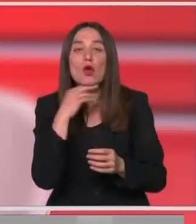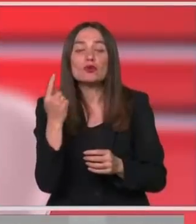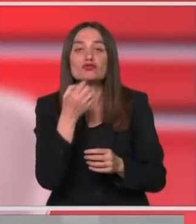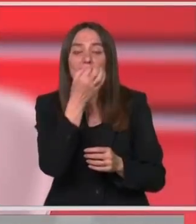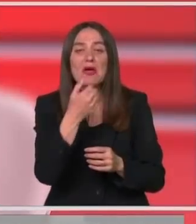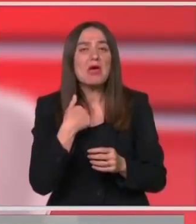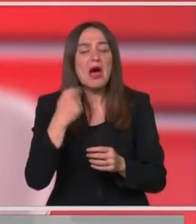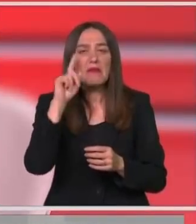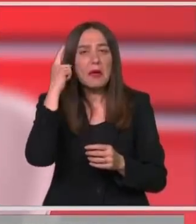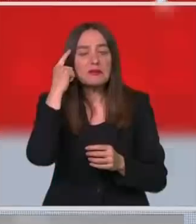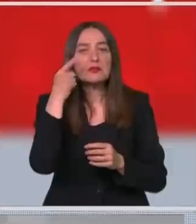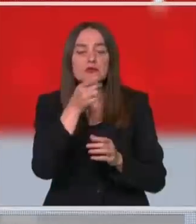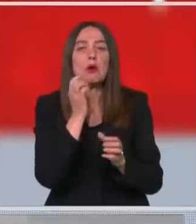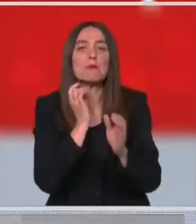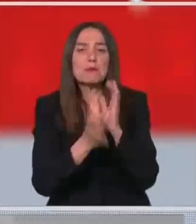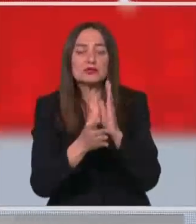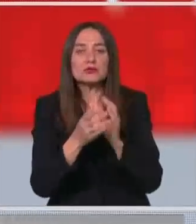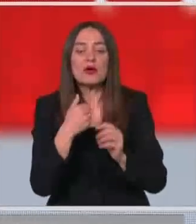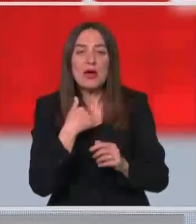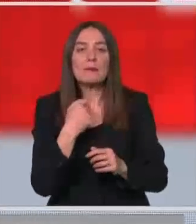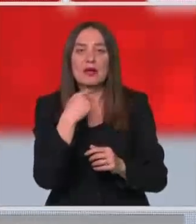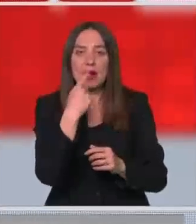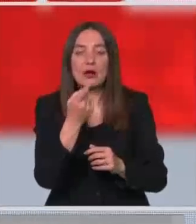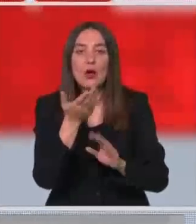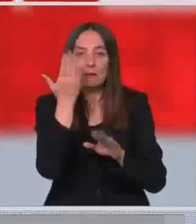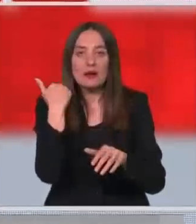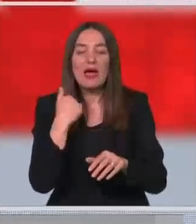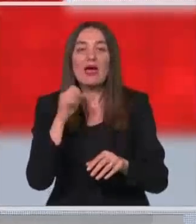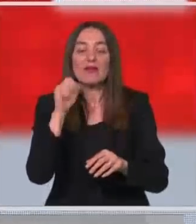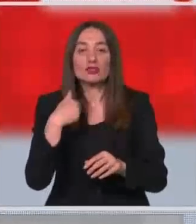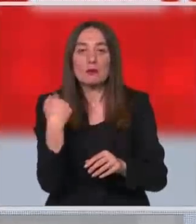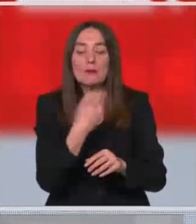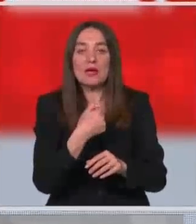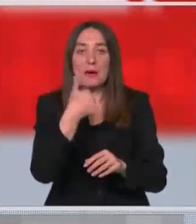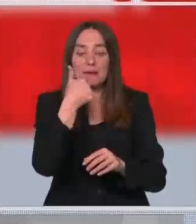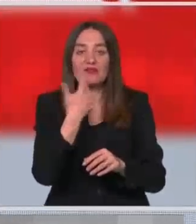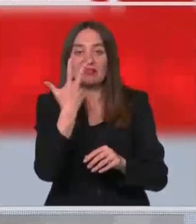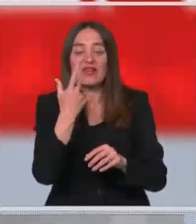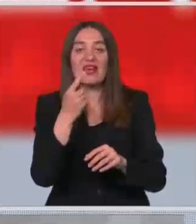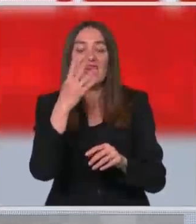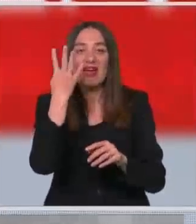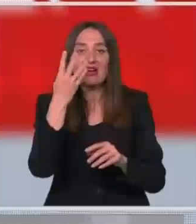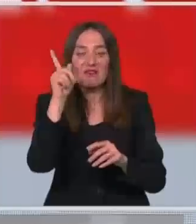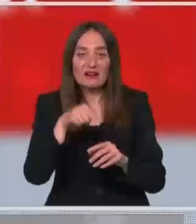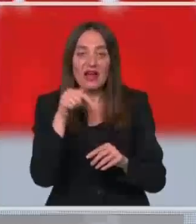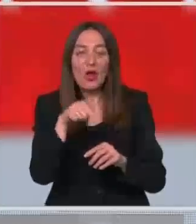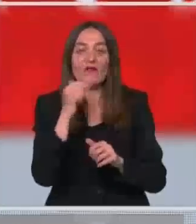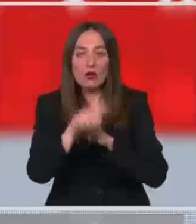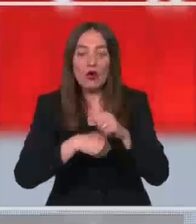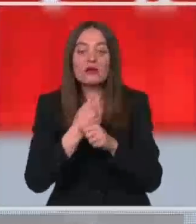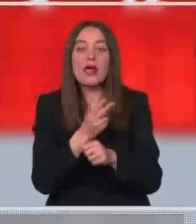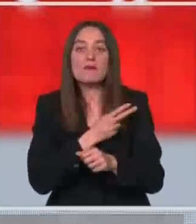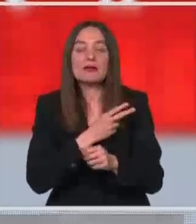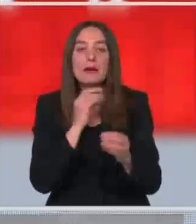mislim da će to ići tom brzinom. Pre bih rekao da ćemo mi u prva 3 kvartala ove godine imati